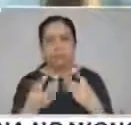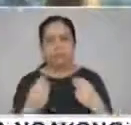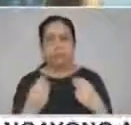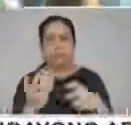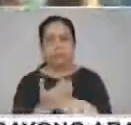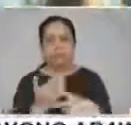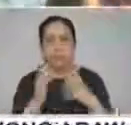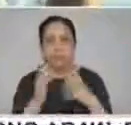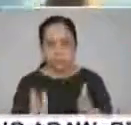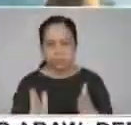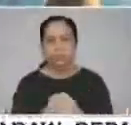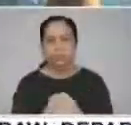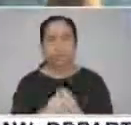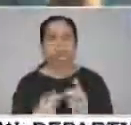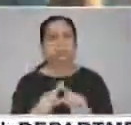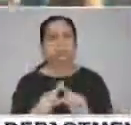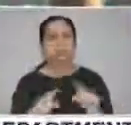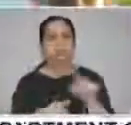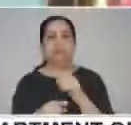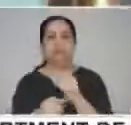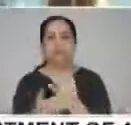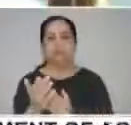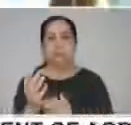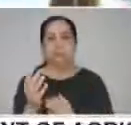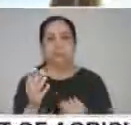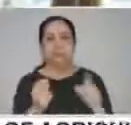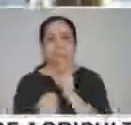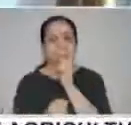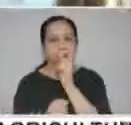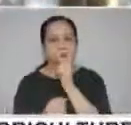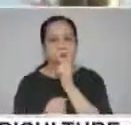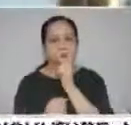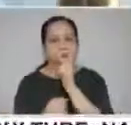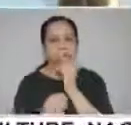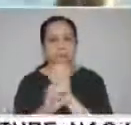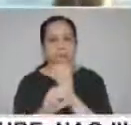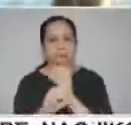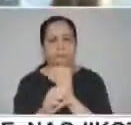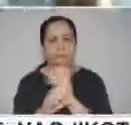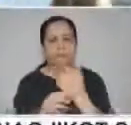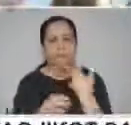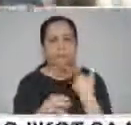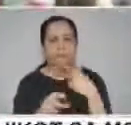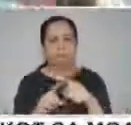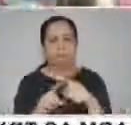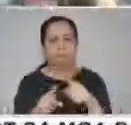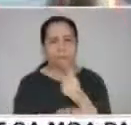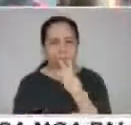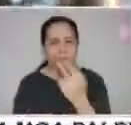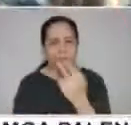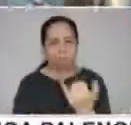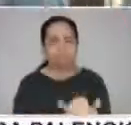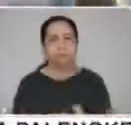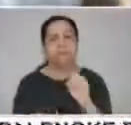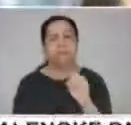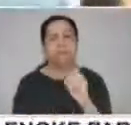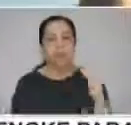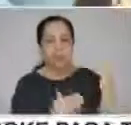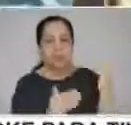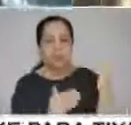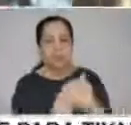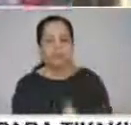sila nagpasada lahat, nandun na yung batas na sila ang obligadong